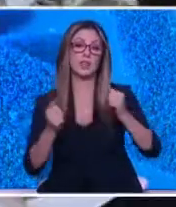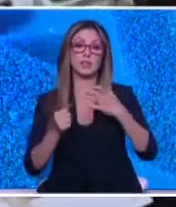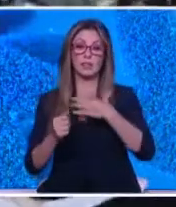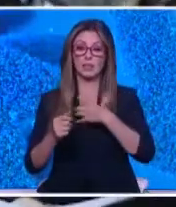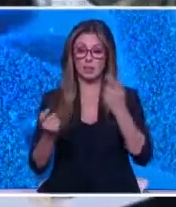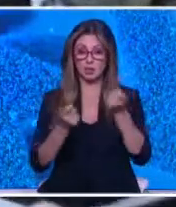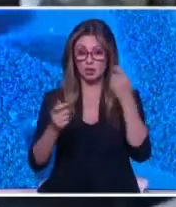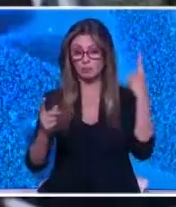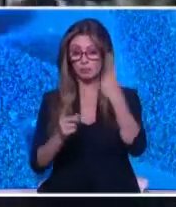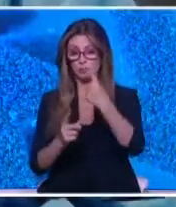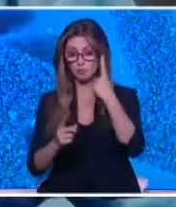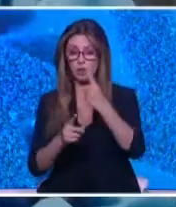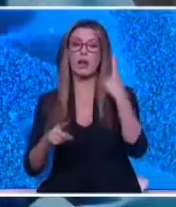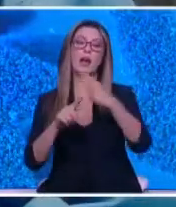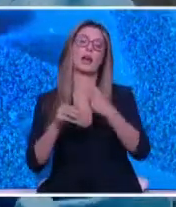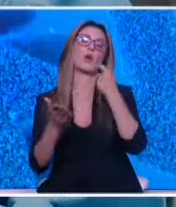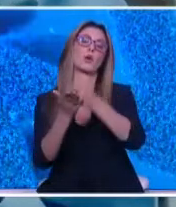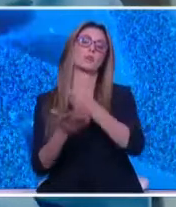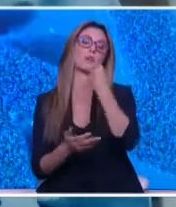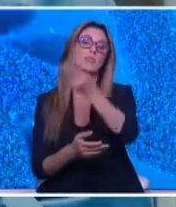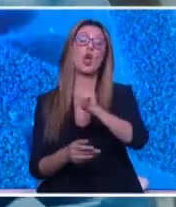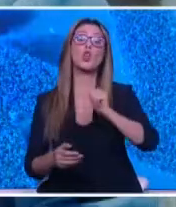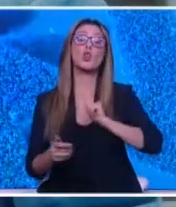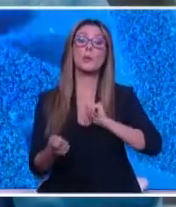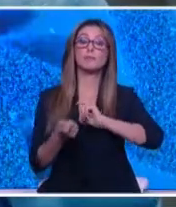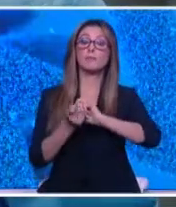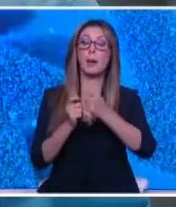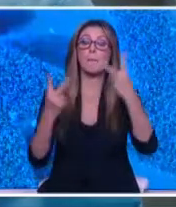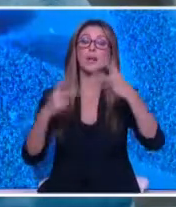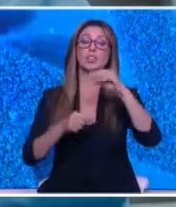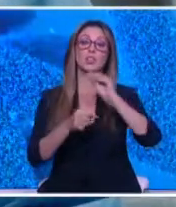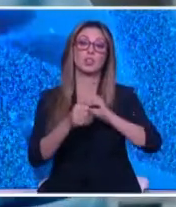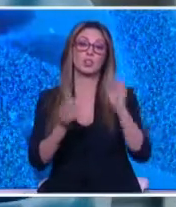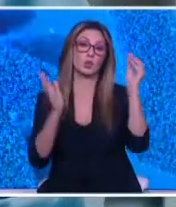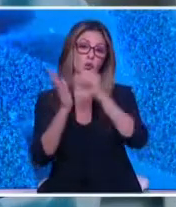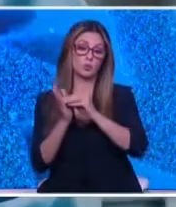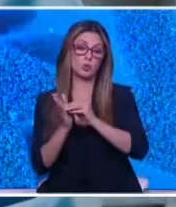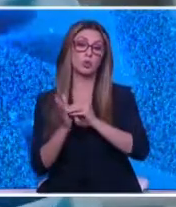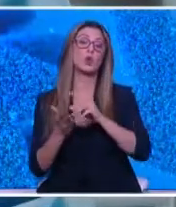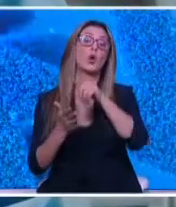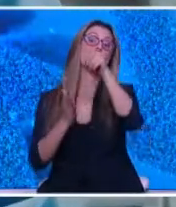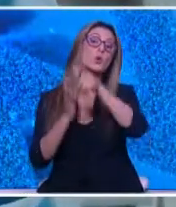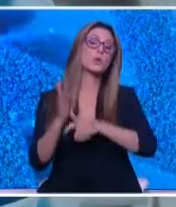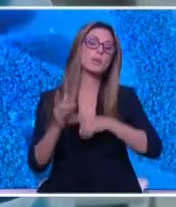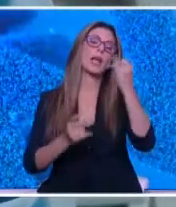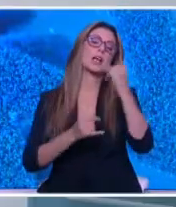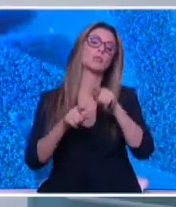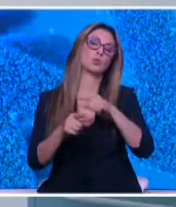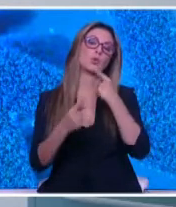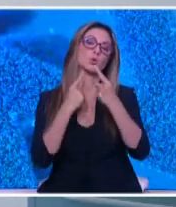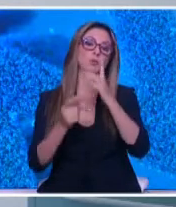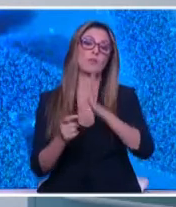katkı sağladığı sürece verilecek olması ve nöbetlerin mesai içi sayılması yönetmeliğin eleştirilen noktalarından.